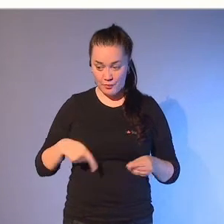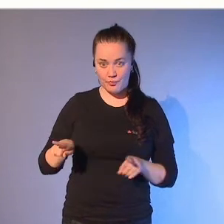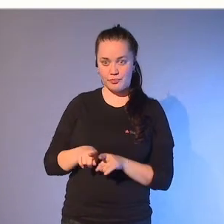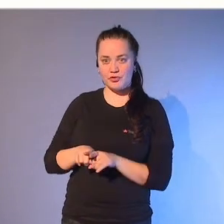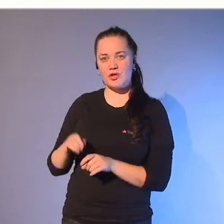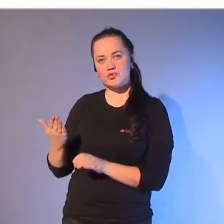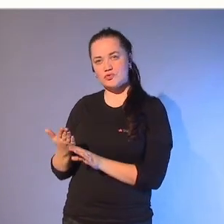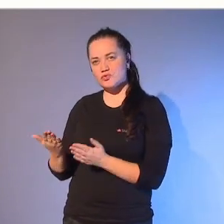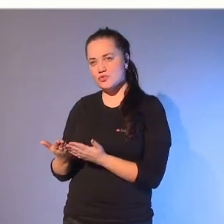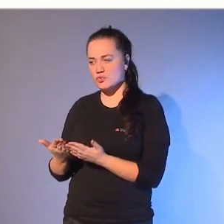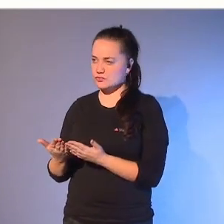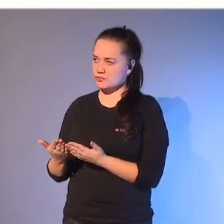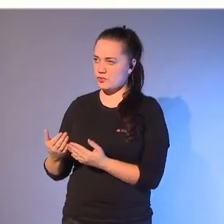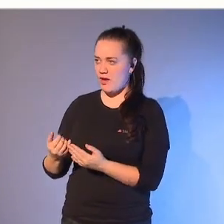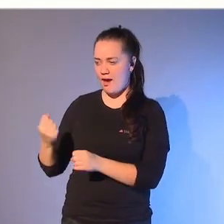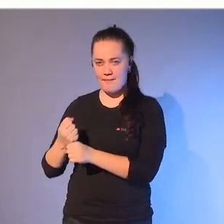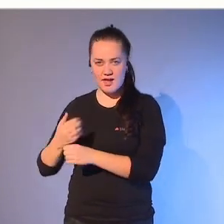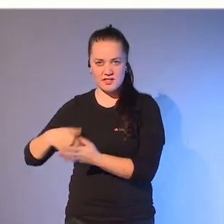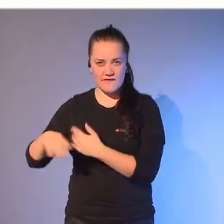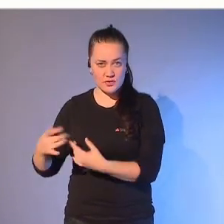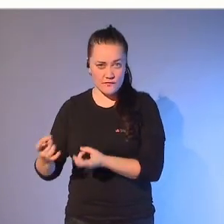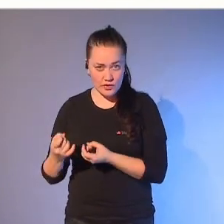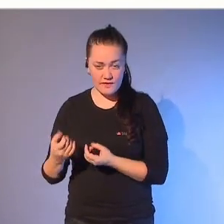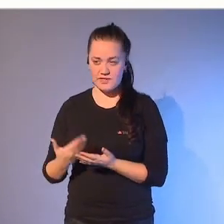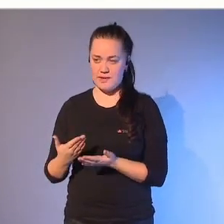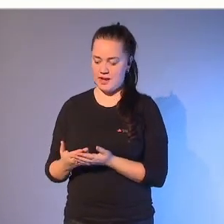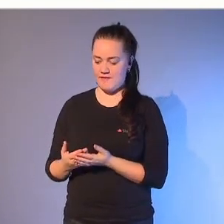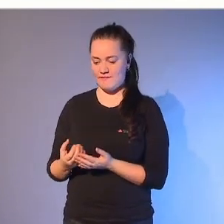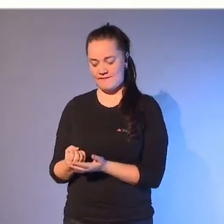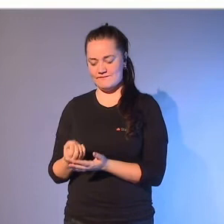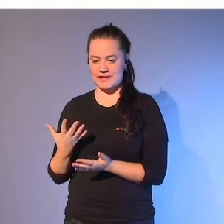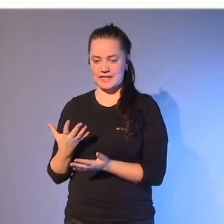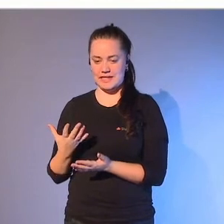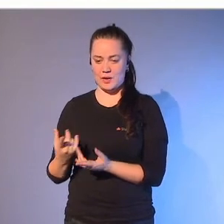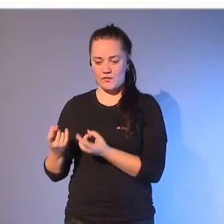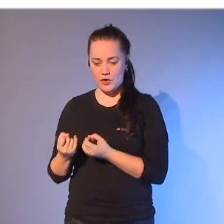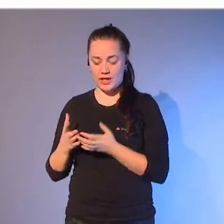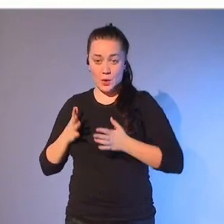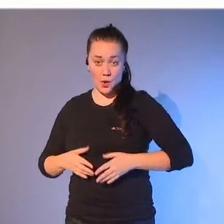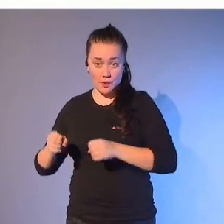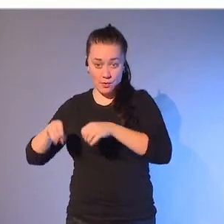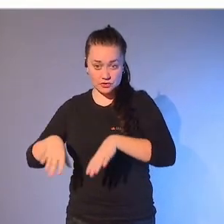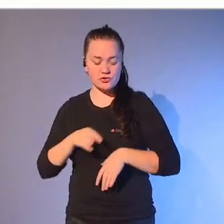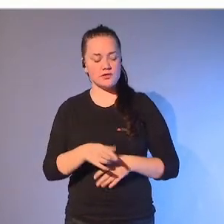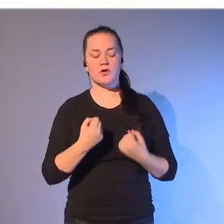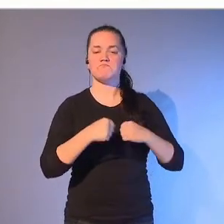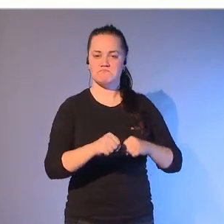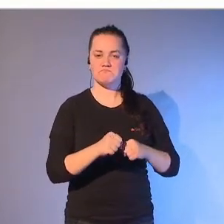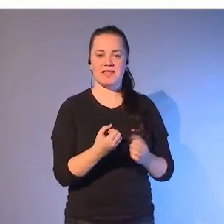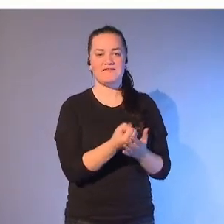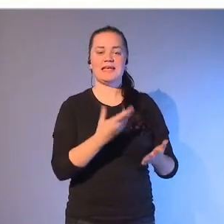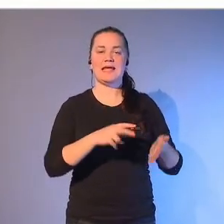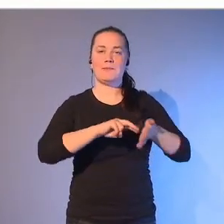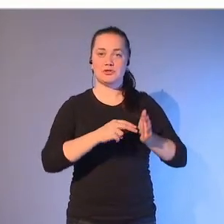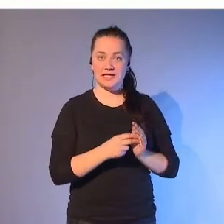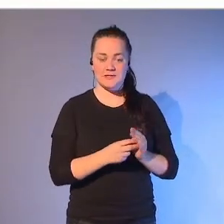reparere samfunnsutfordringer av type verdiforvirring og normoppløsning og sånne ting, så han bestemte seg at han skulle sette i gang et verdiprosjekt